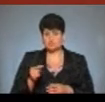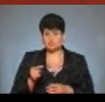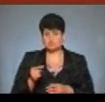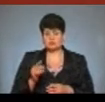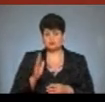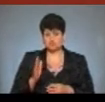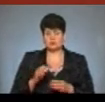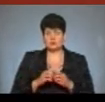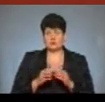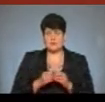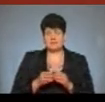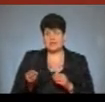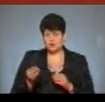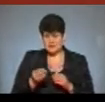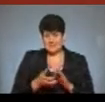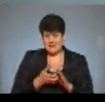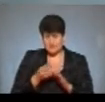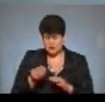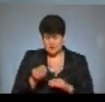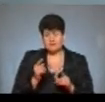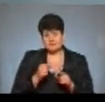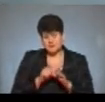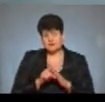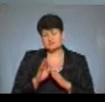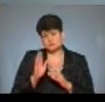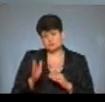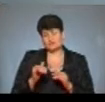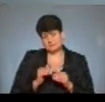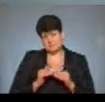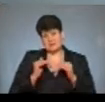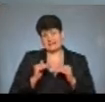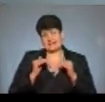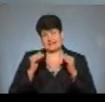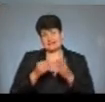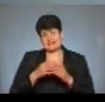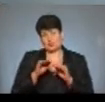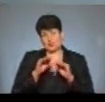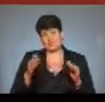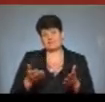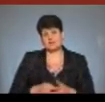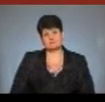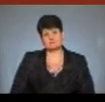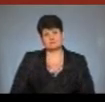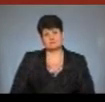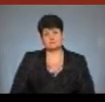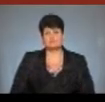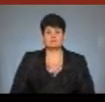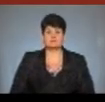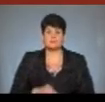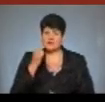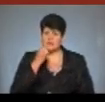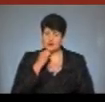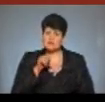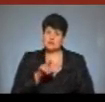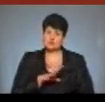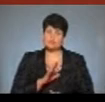буде на сьогоднішній день недосіяно, значить буде автоматично десь підняття ціни до того рівня. Ну, дякую вам за